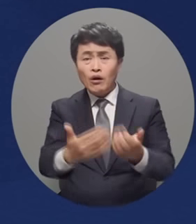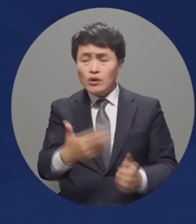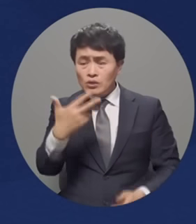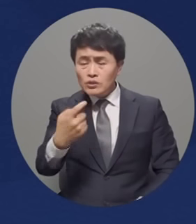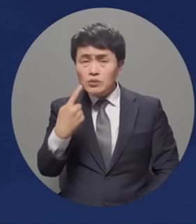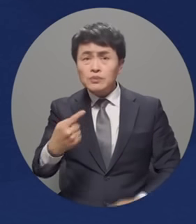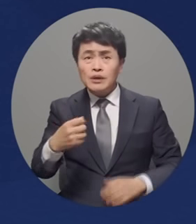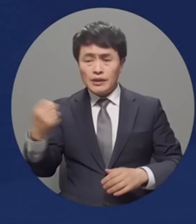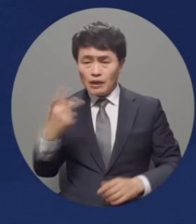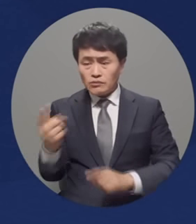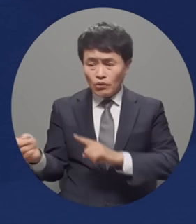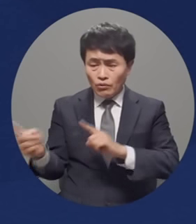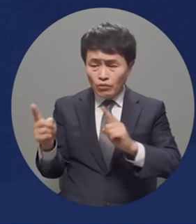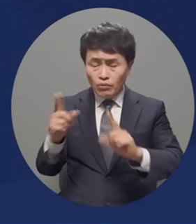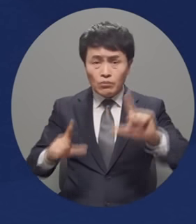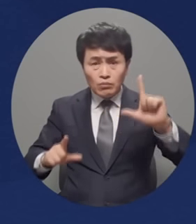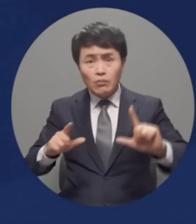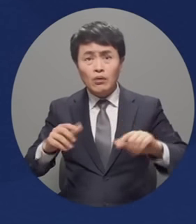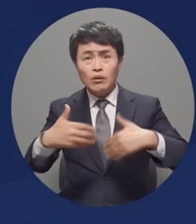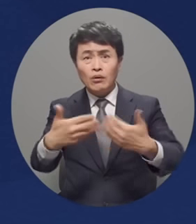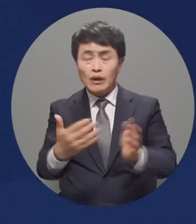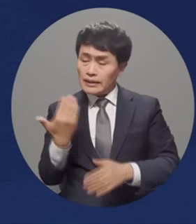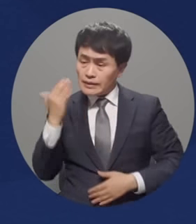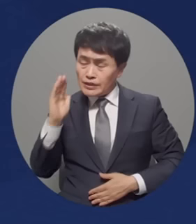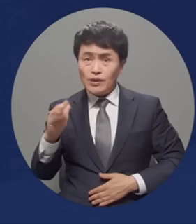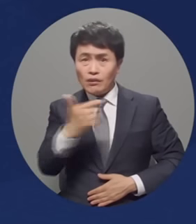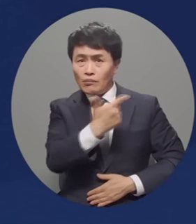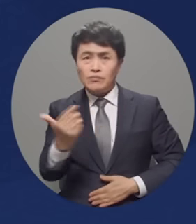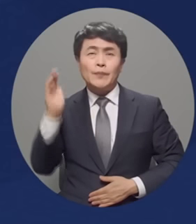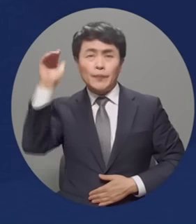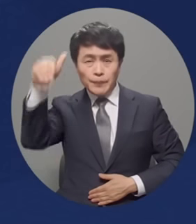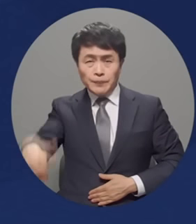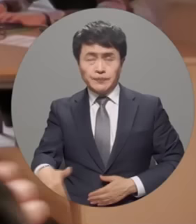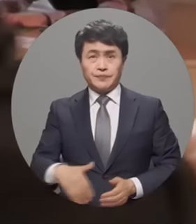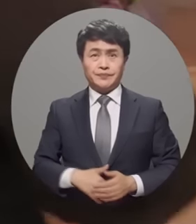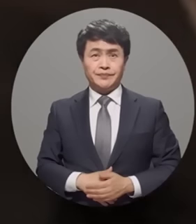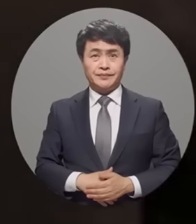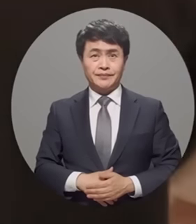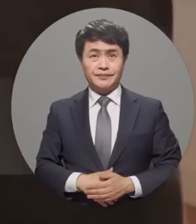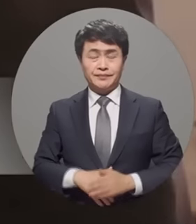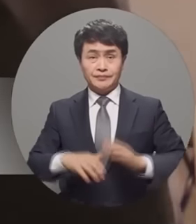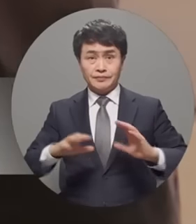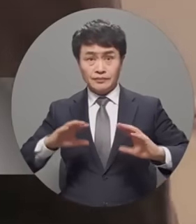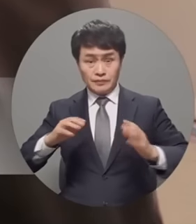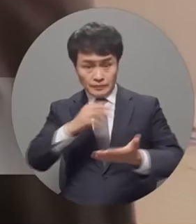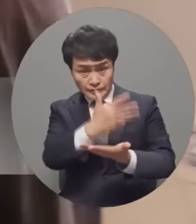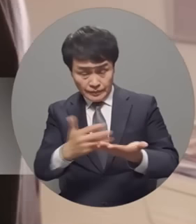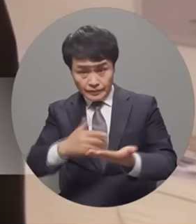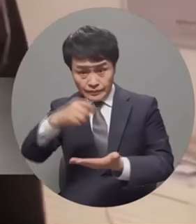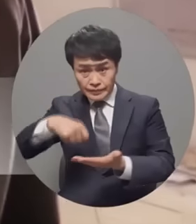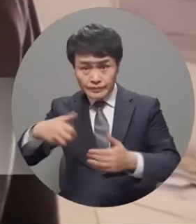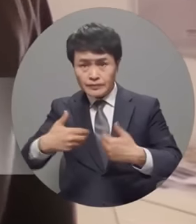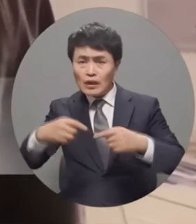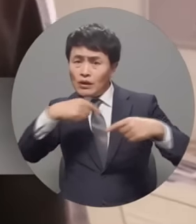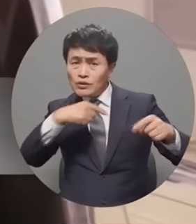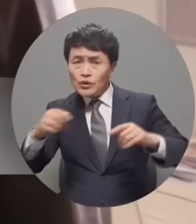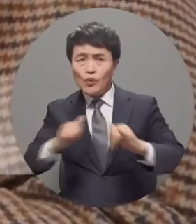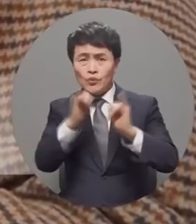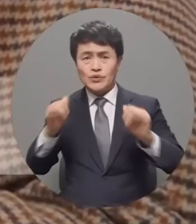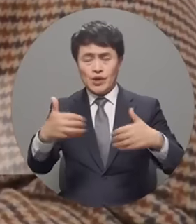다시 회복세를 보이는 듯 싶더니 최근 들어 급격히 악화된 겁니다. 국경 없는 기자회 측은 정치와 사회